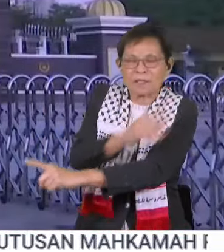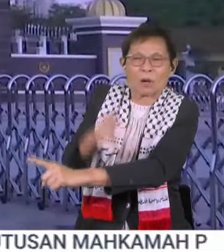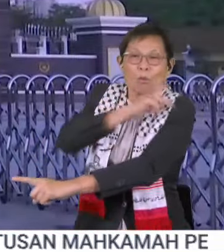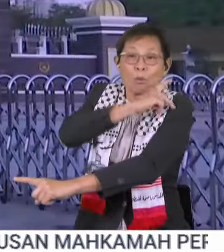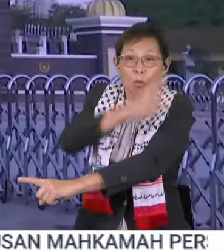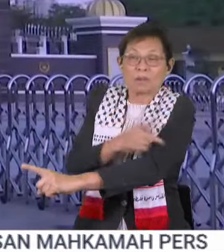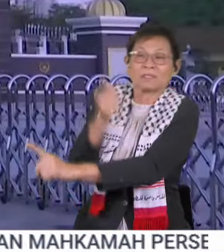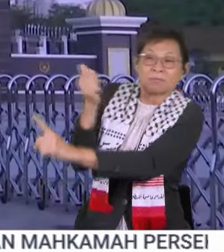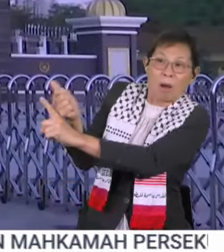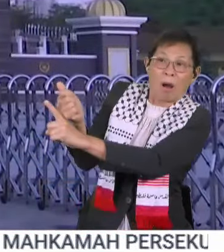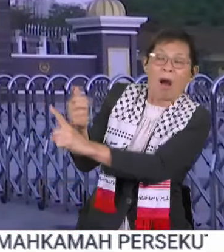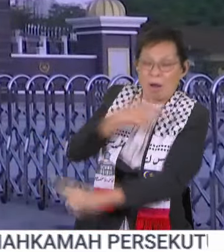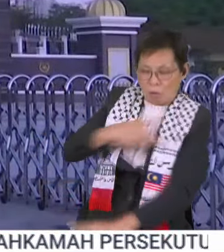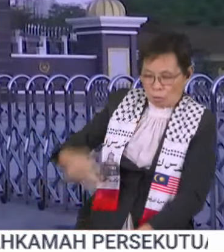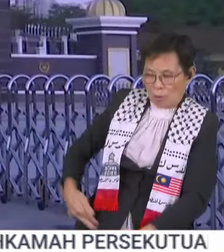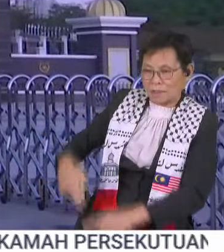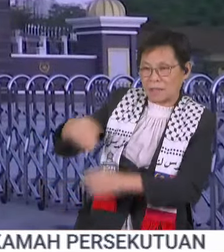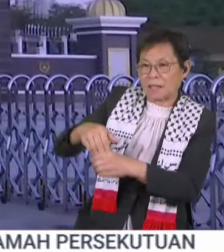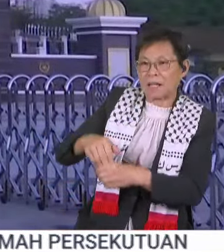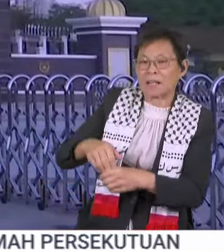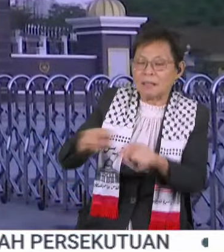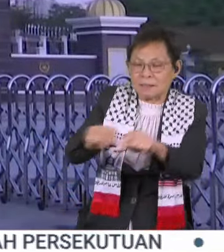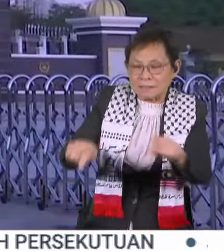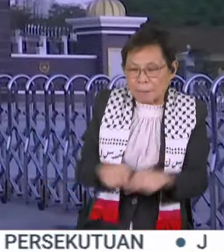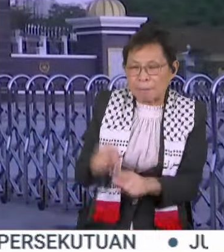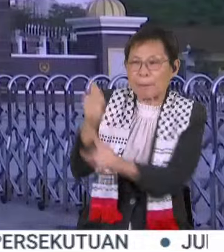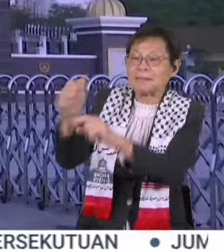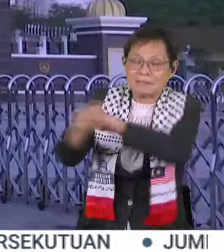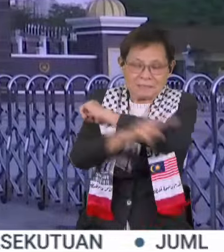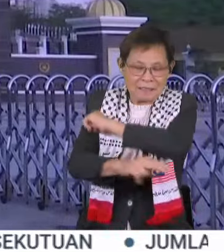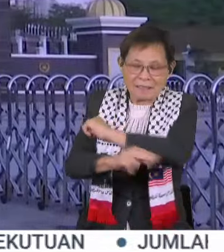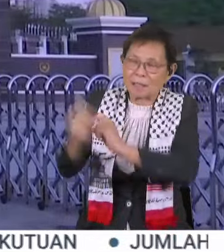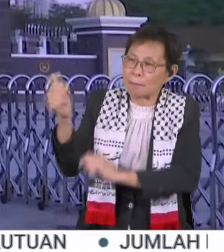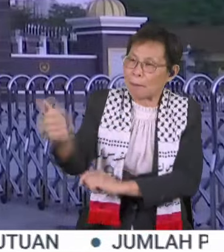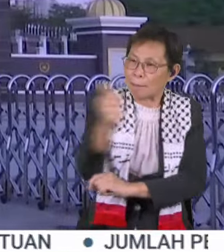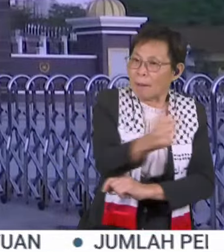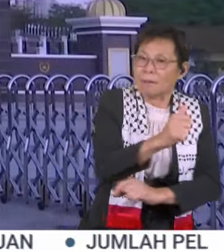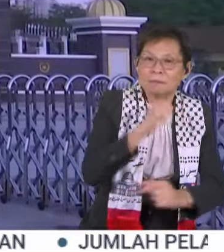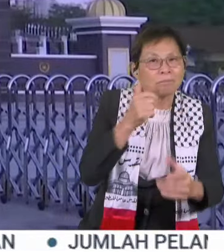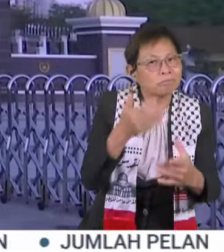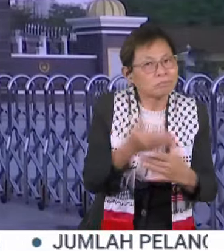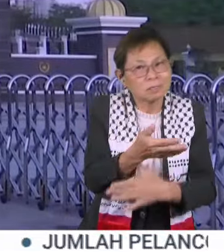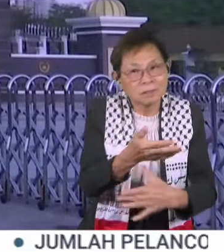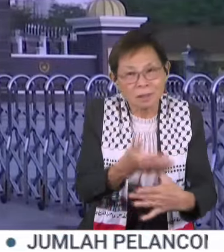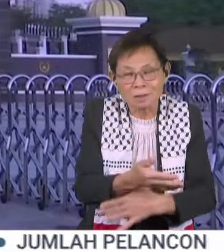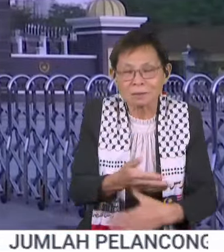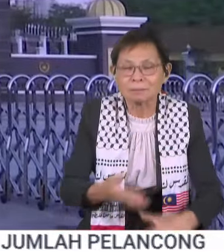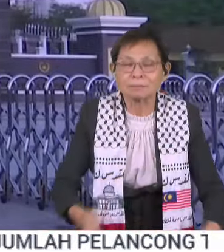kuasa sedia ada raja-raja dalam wilayah masing-masing adalah tidak terjejas.